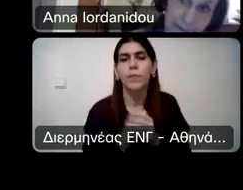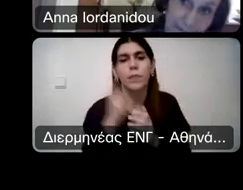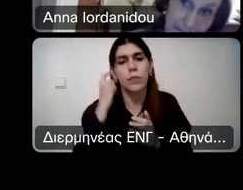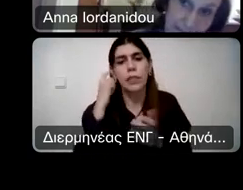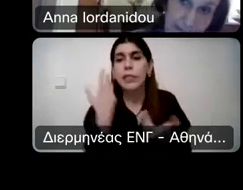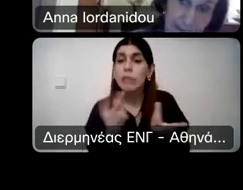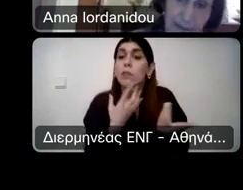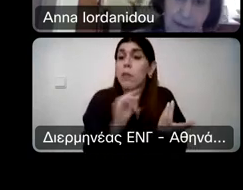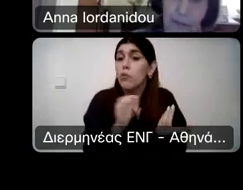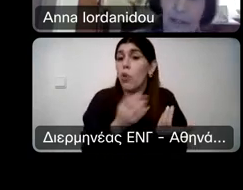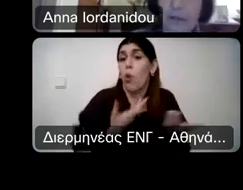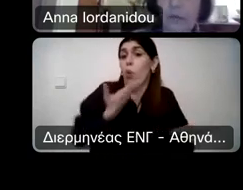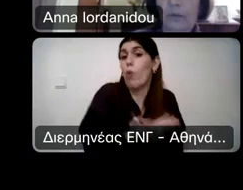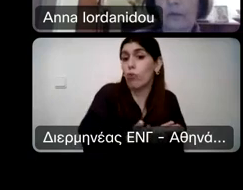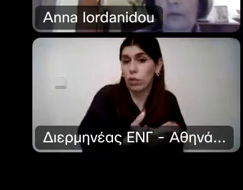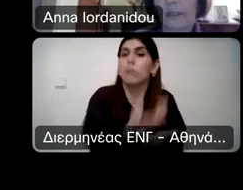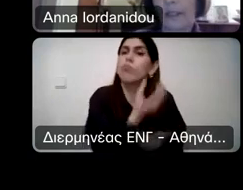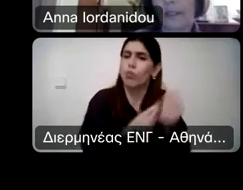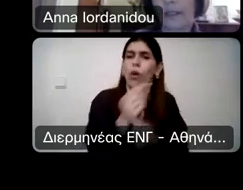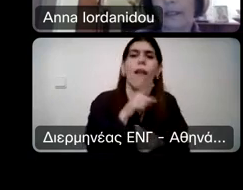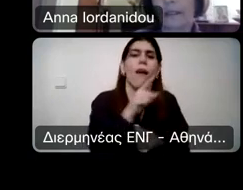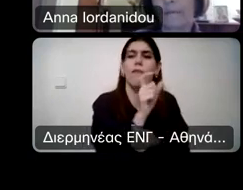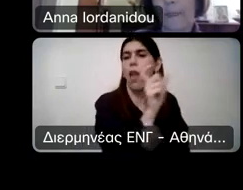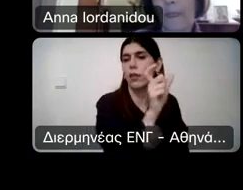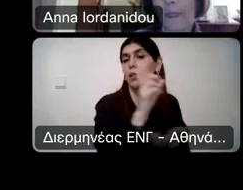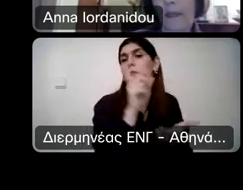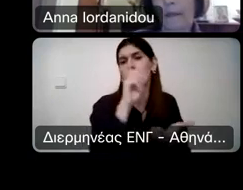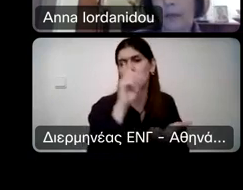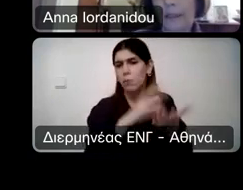ο καθένας και η καθεμία